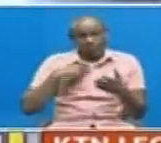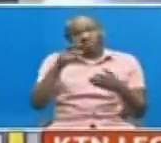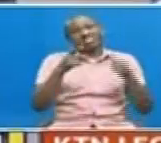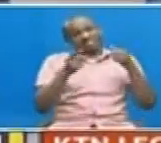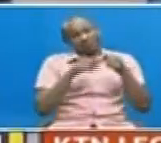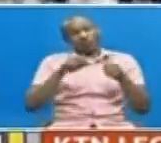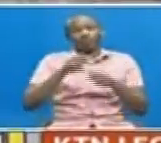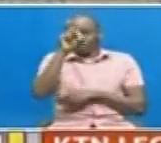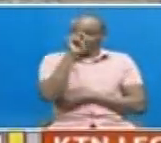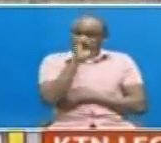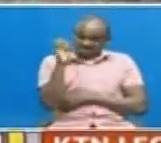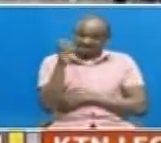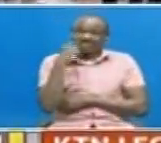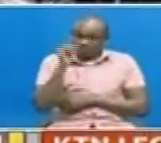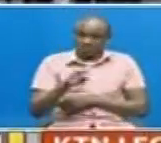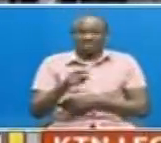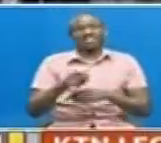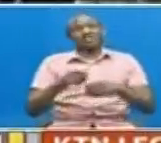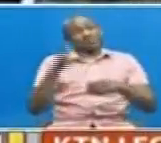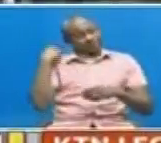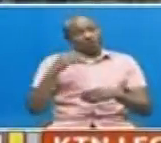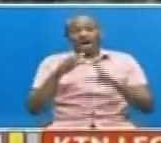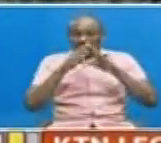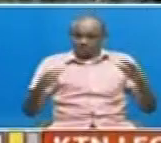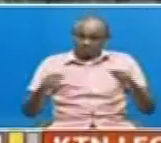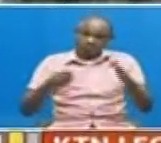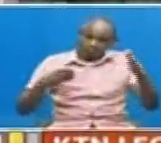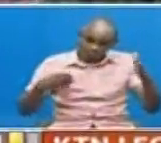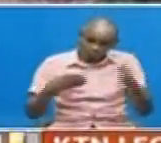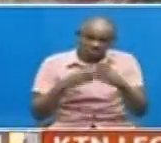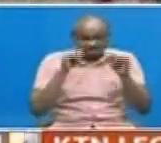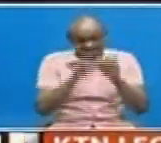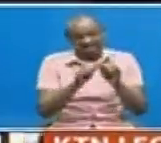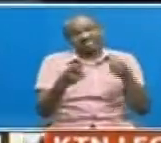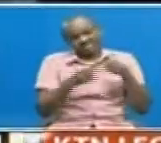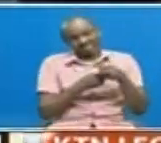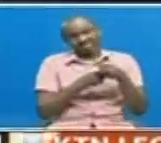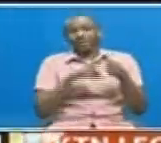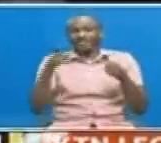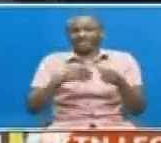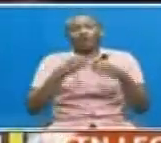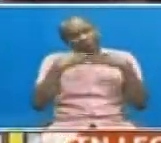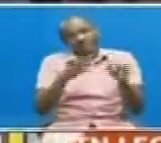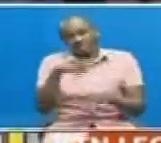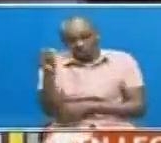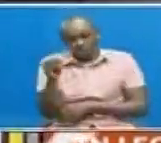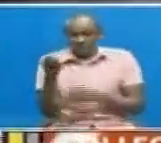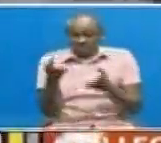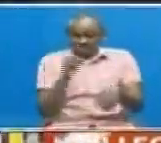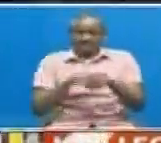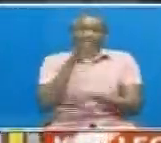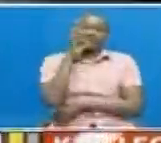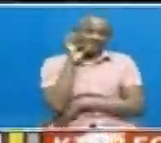wa kaskazini mwa nchi amri ya kutotoka nje kwa mwezi huu tukufu wa Ramadhan. Mwenda zake Mohamed